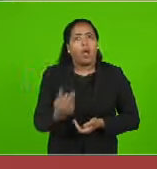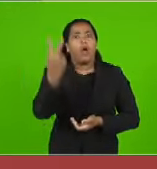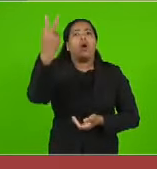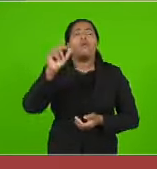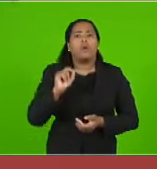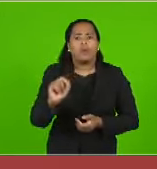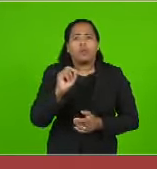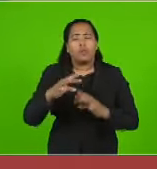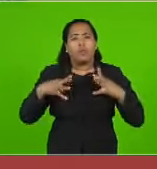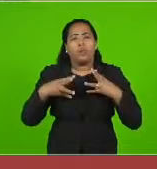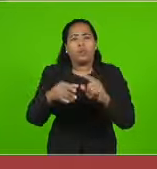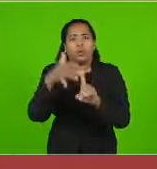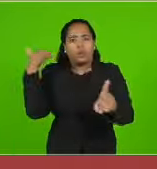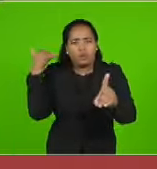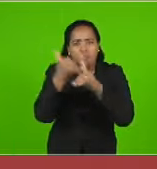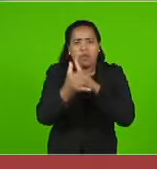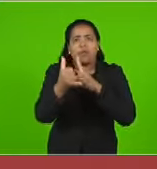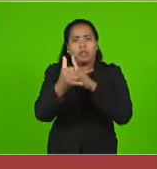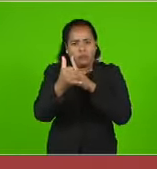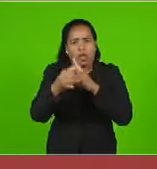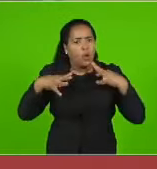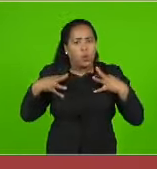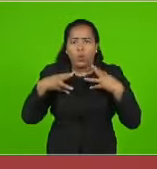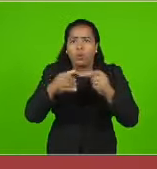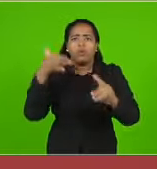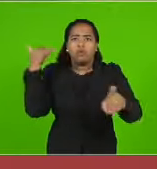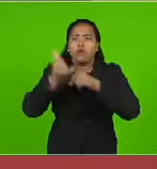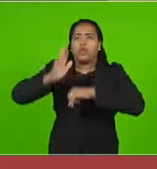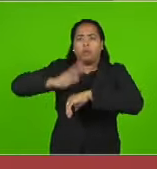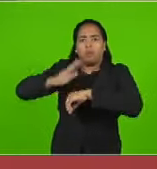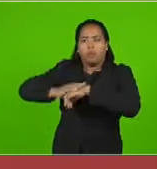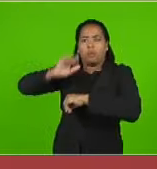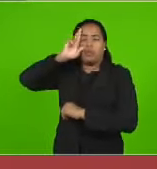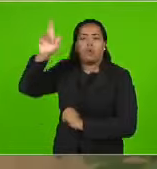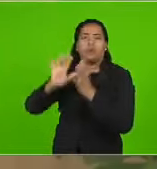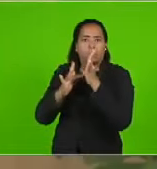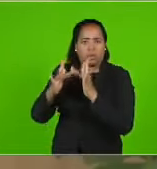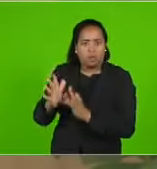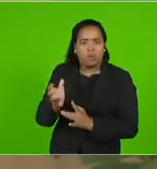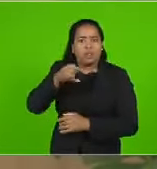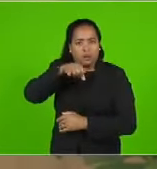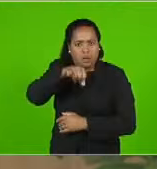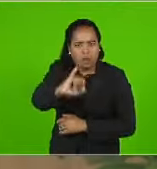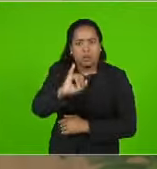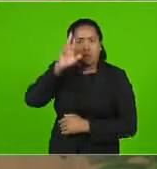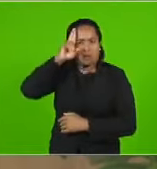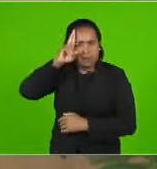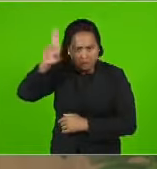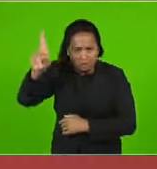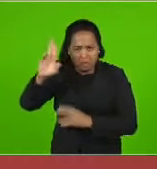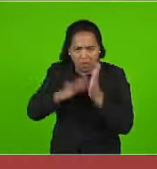это предостережение для всей церкви, как знамение его славного пришествия.